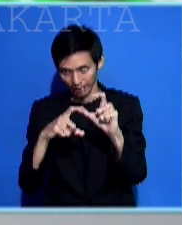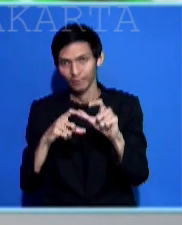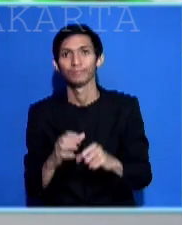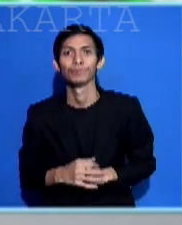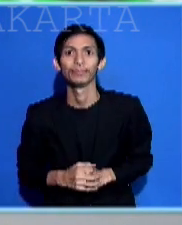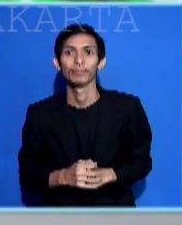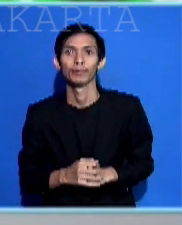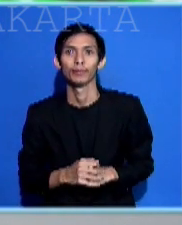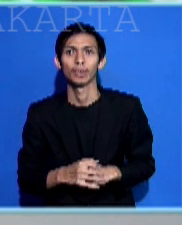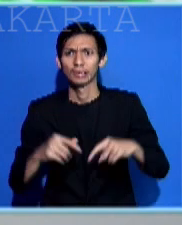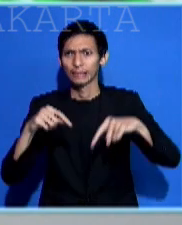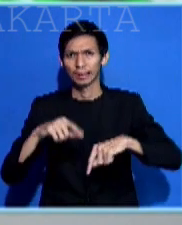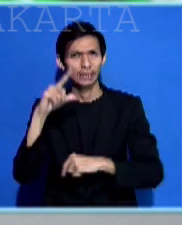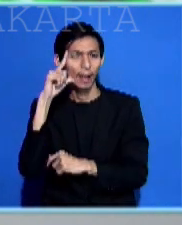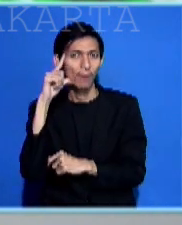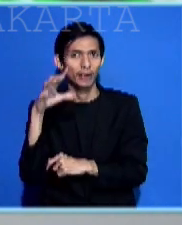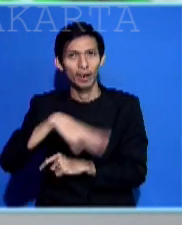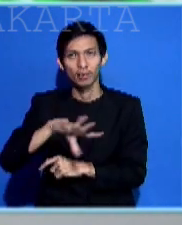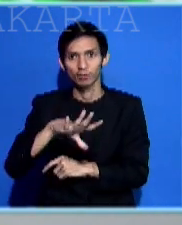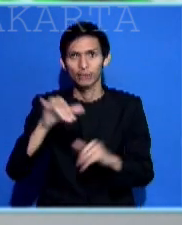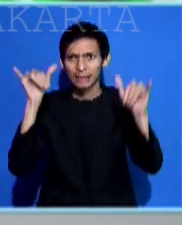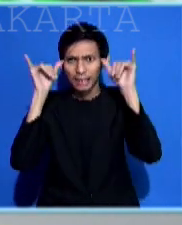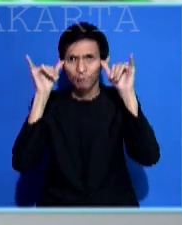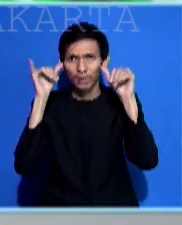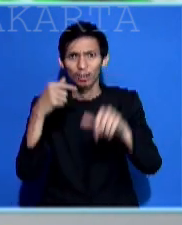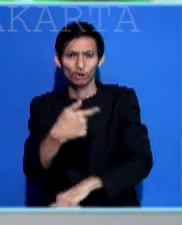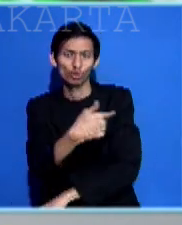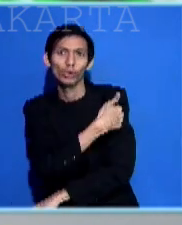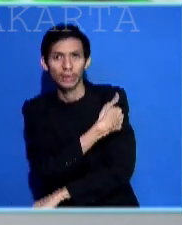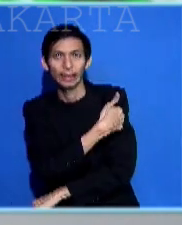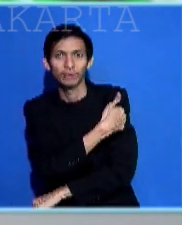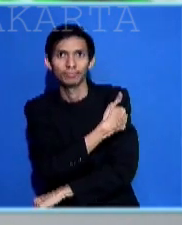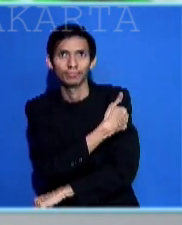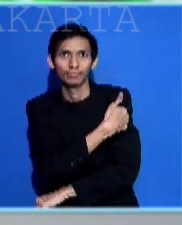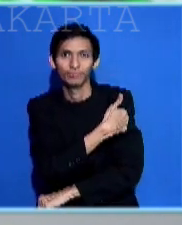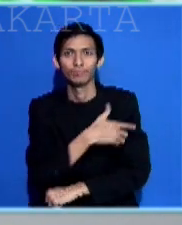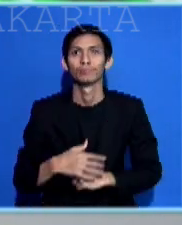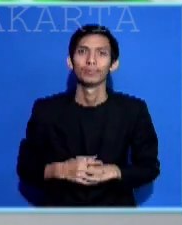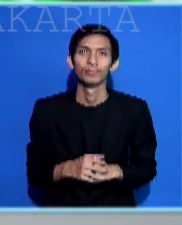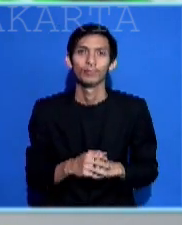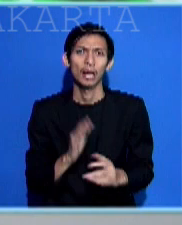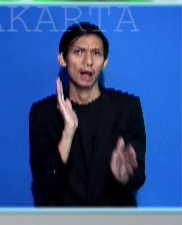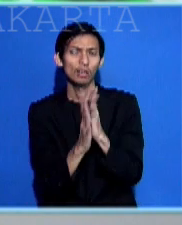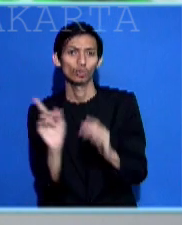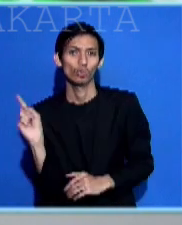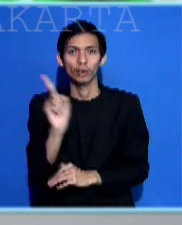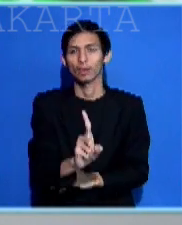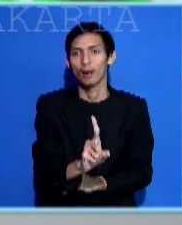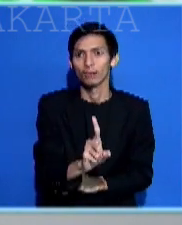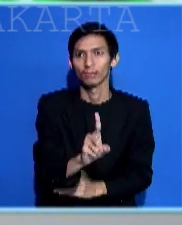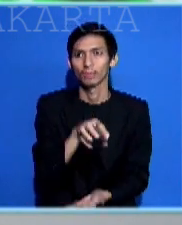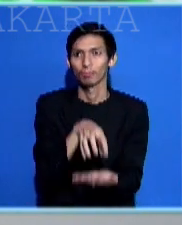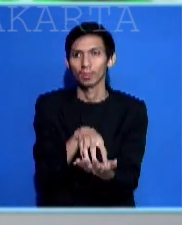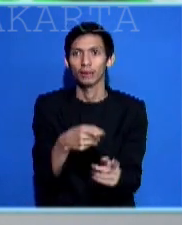Kapanewon, Prambanan, Kabupaten Sleman divaksinasi. Kegiatan vaksinasi antraks dihadiri langsung Direktur Jenderal Peternakan dan Kesehatan Hewan